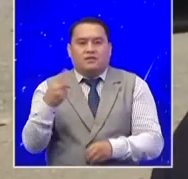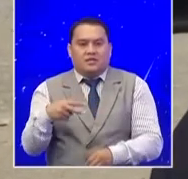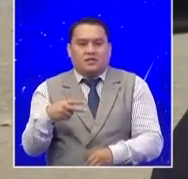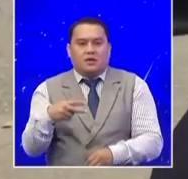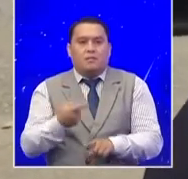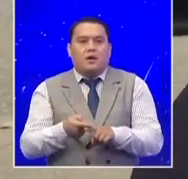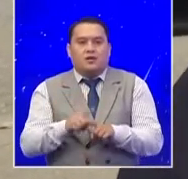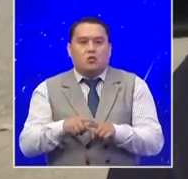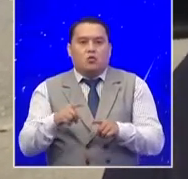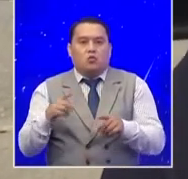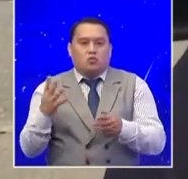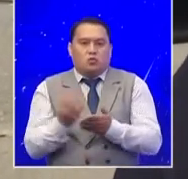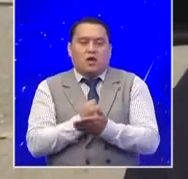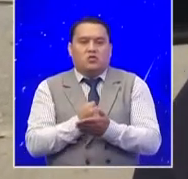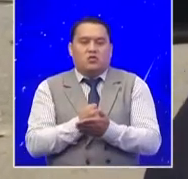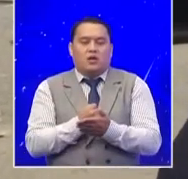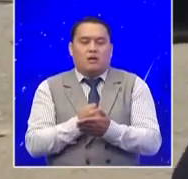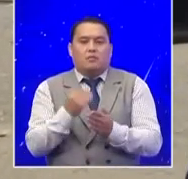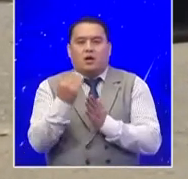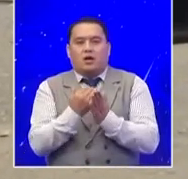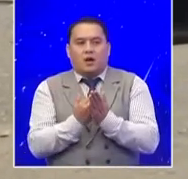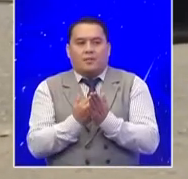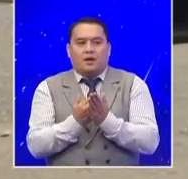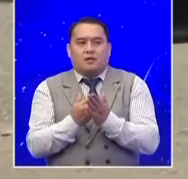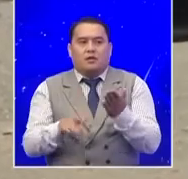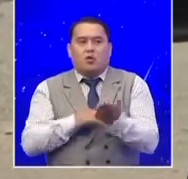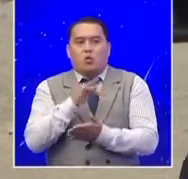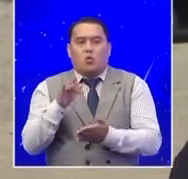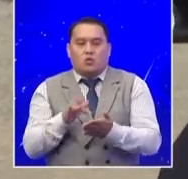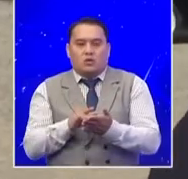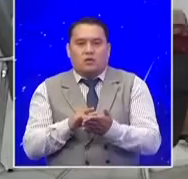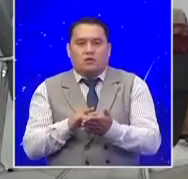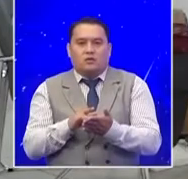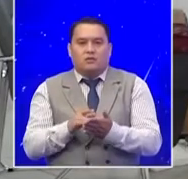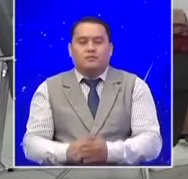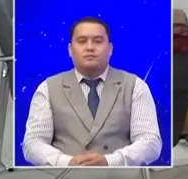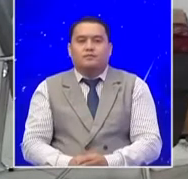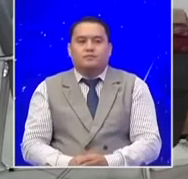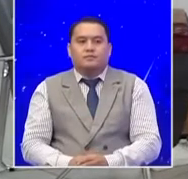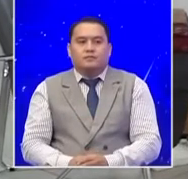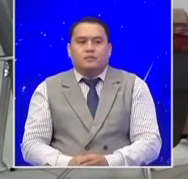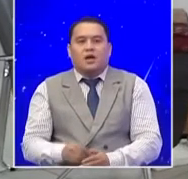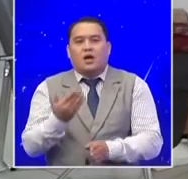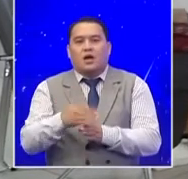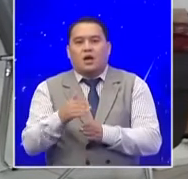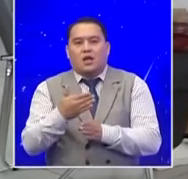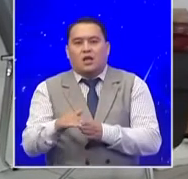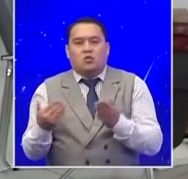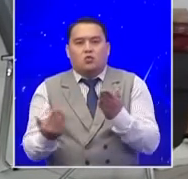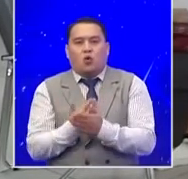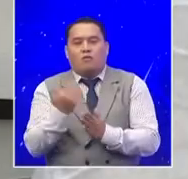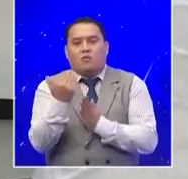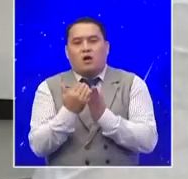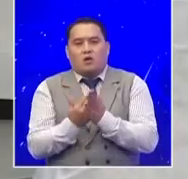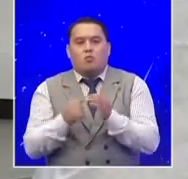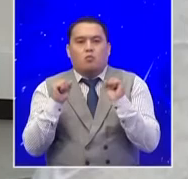5-10-20. Это удачная программа для жителей нашего города и вообще Казахстана. Претендовать на льготный кредит в рамках новой программы